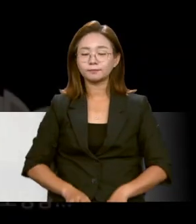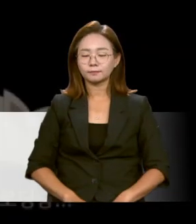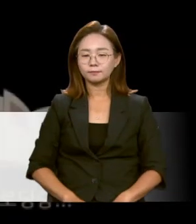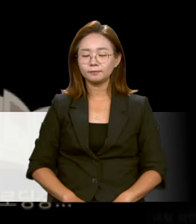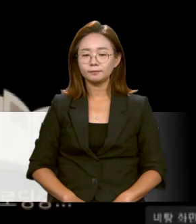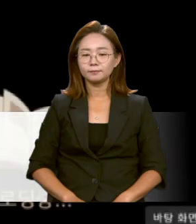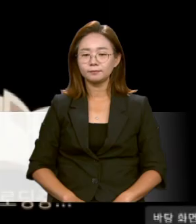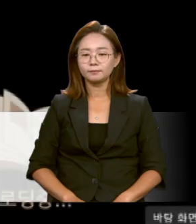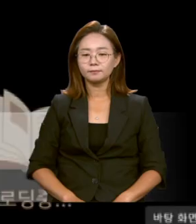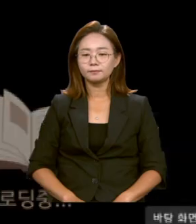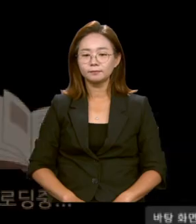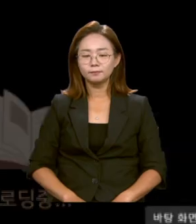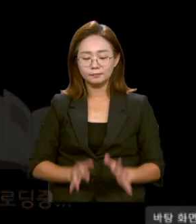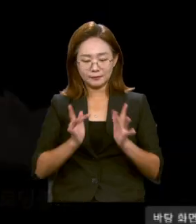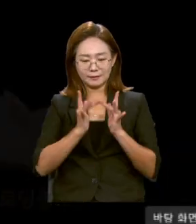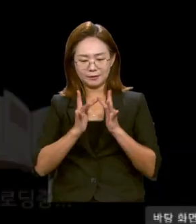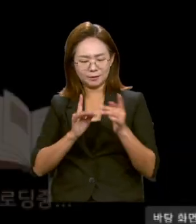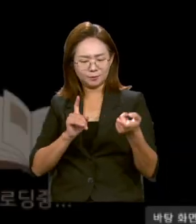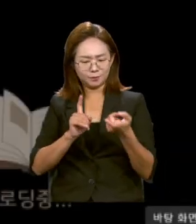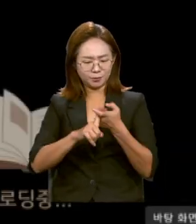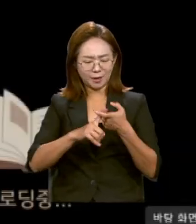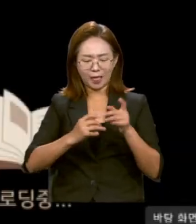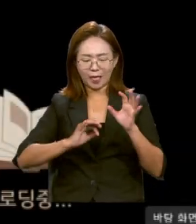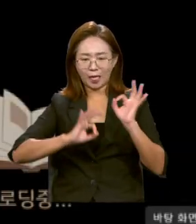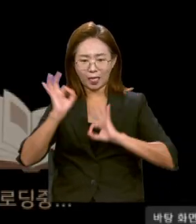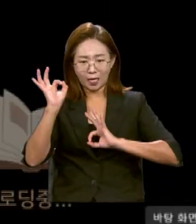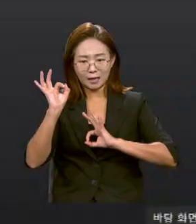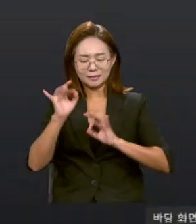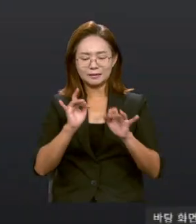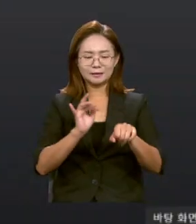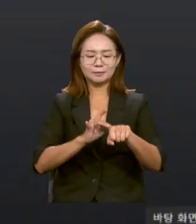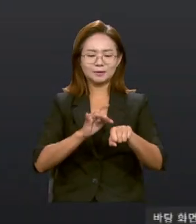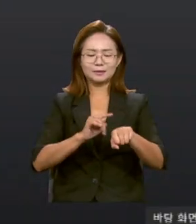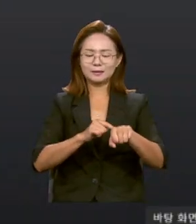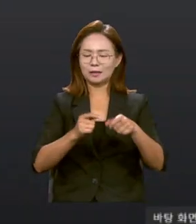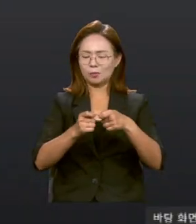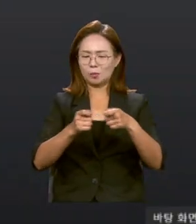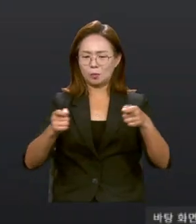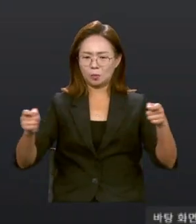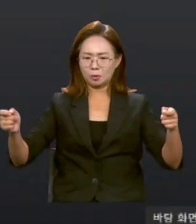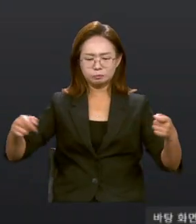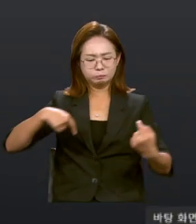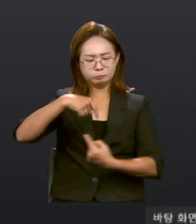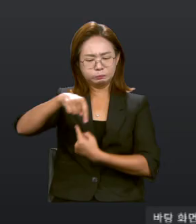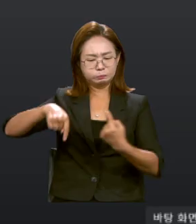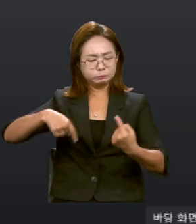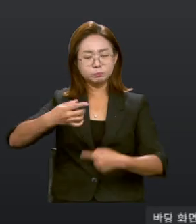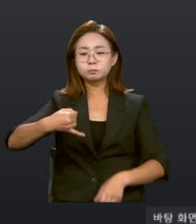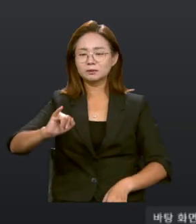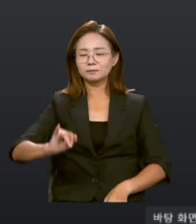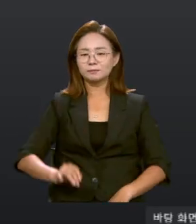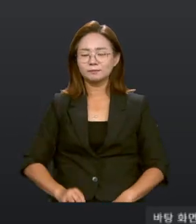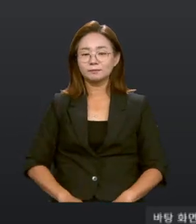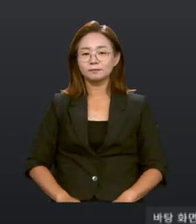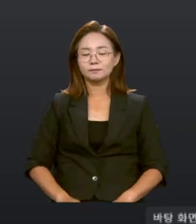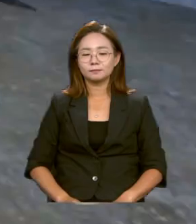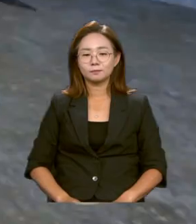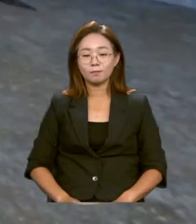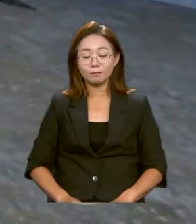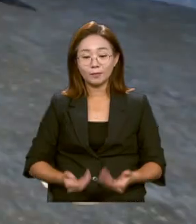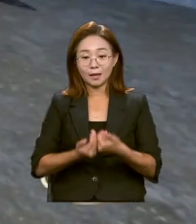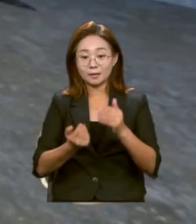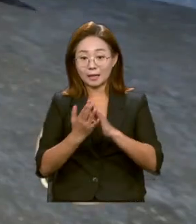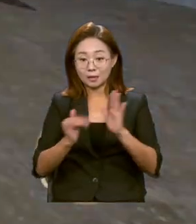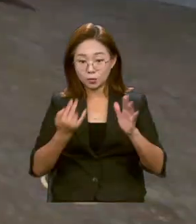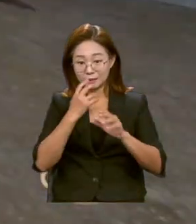만들어졌습니다 접속에 오류가 생기거나 로딩이 길게 걸리는 등 원활하게 돌아가지 않습니다 이산